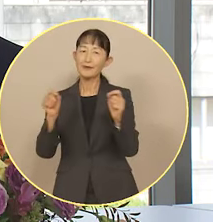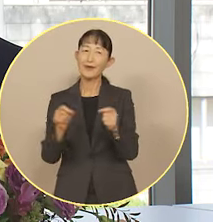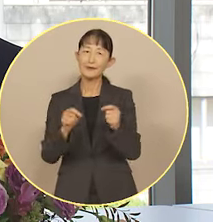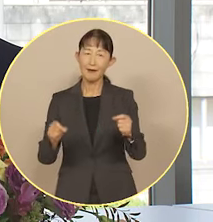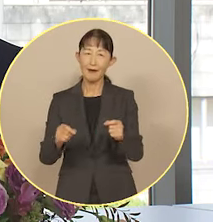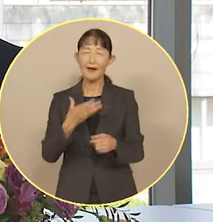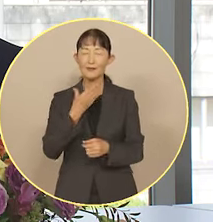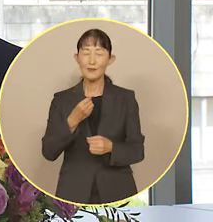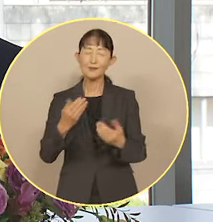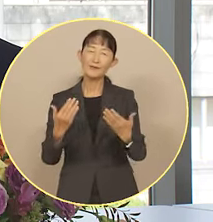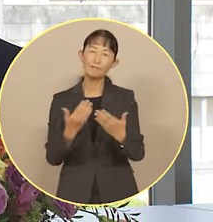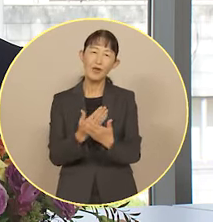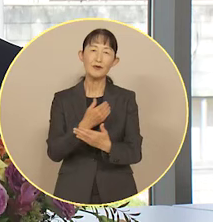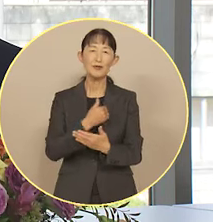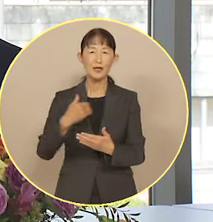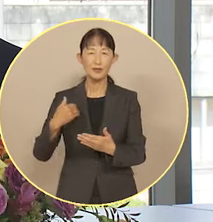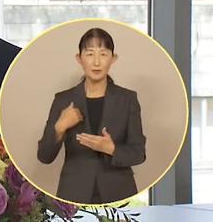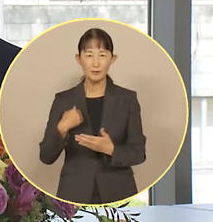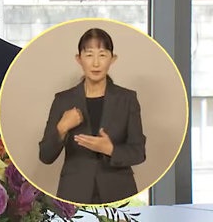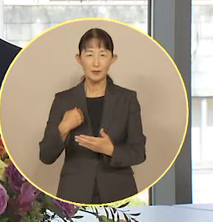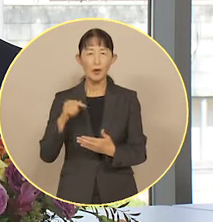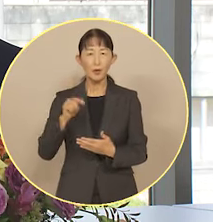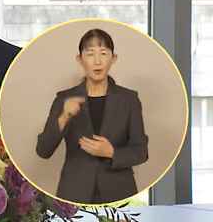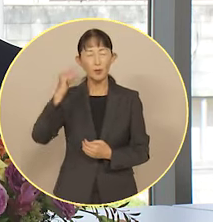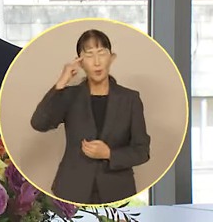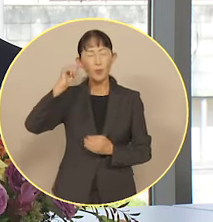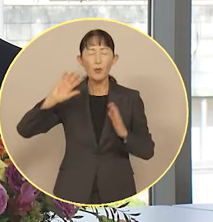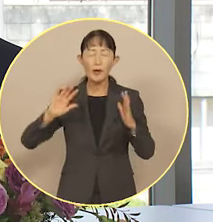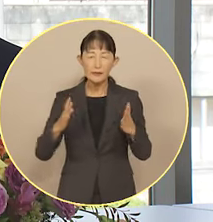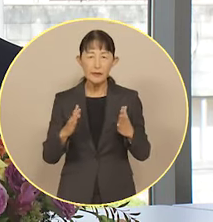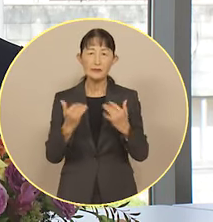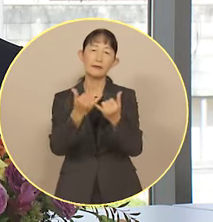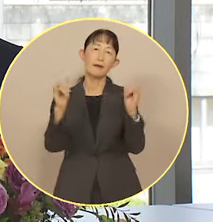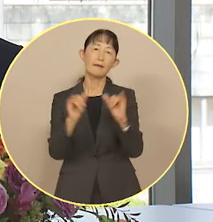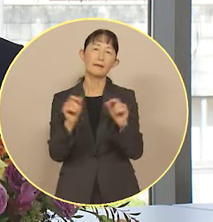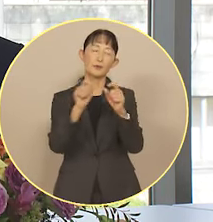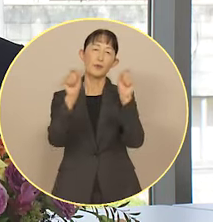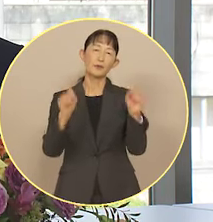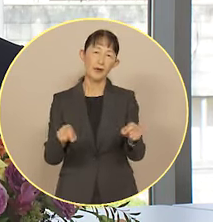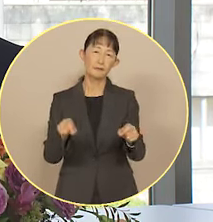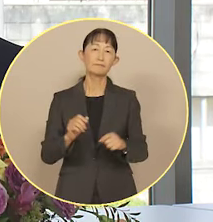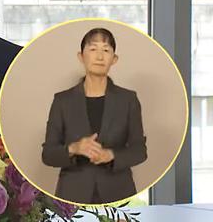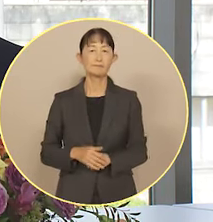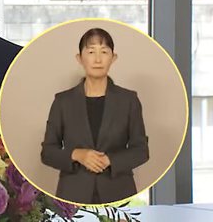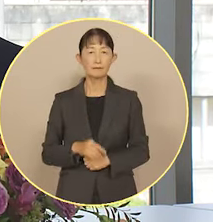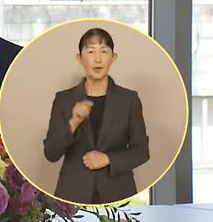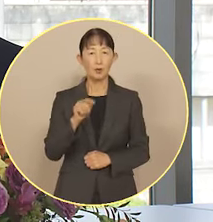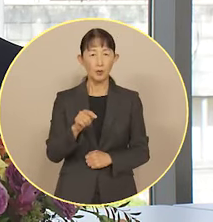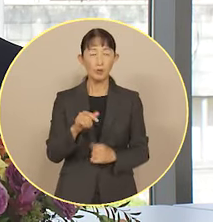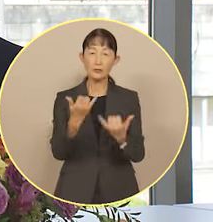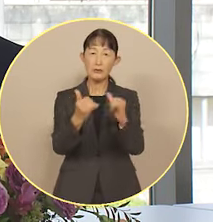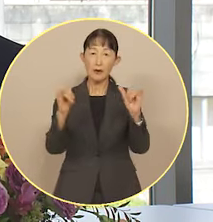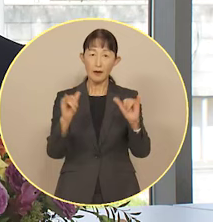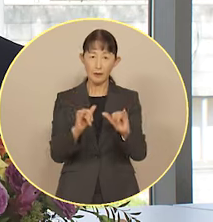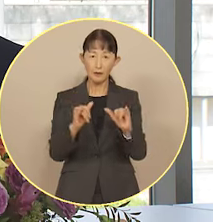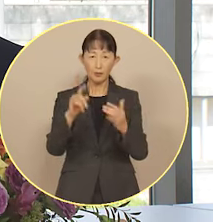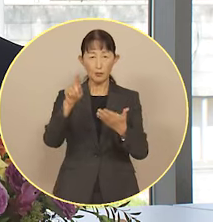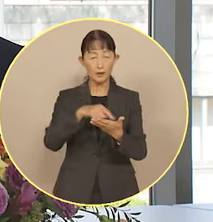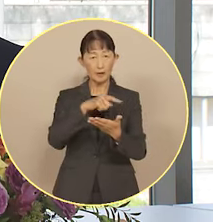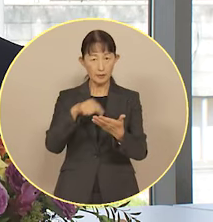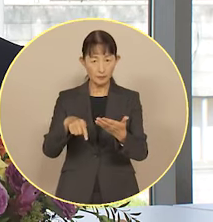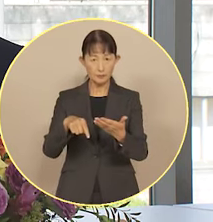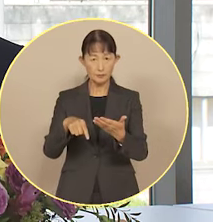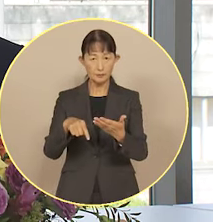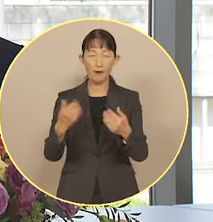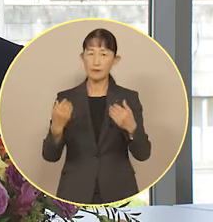いうまそういった社会を感じにくいということに原語あるのではないかと思っておりましてまこういった空気感を生み出している